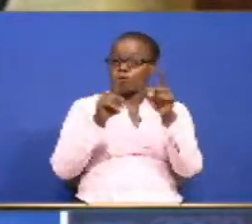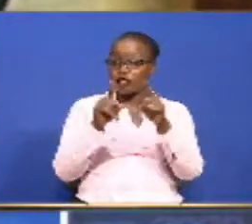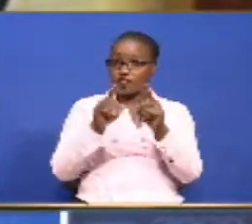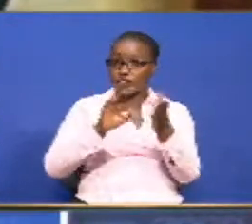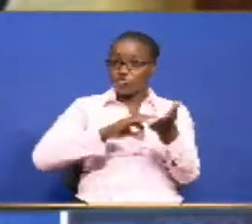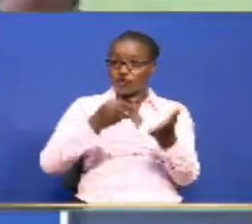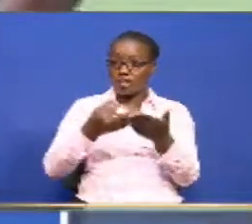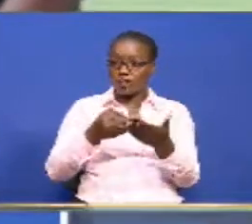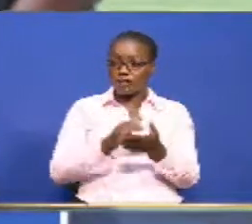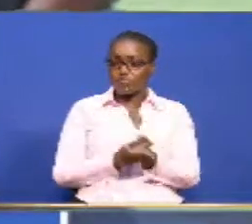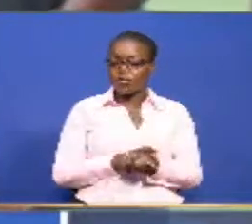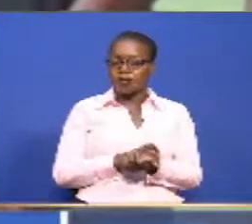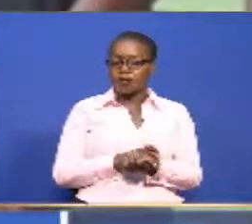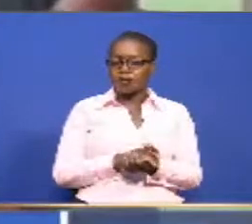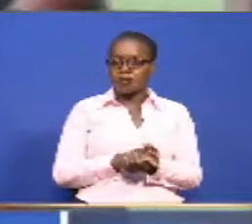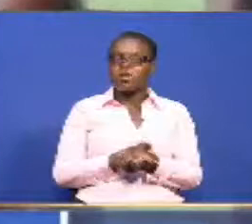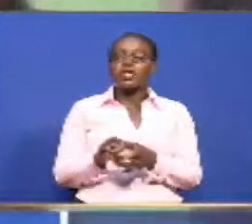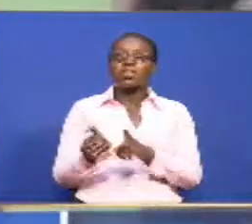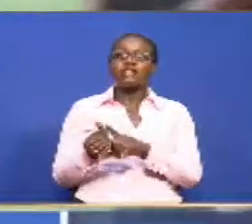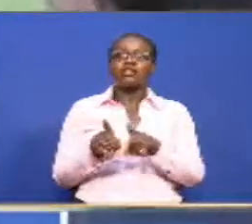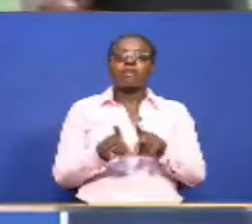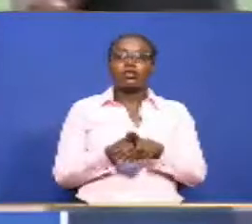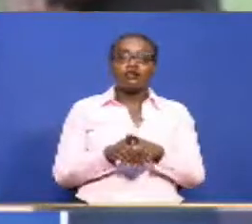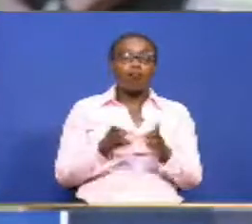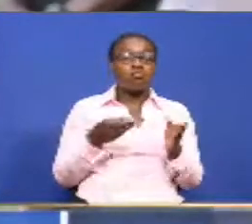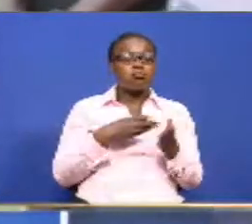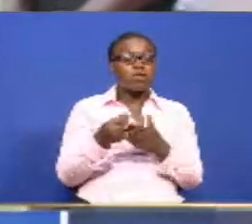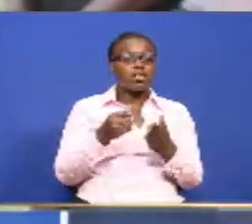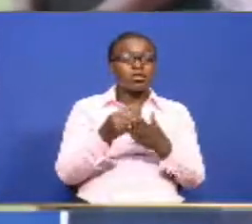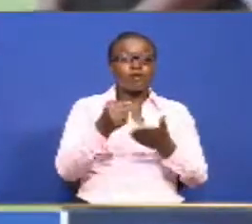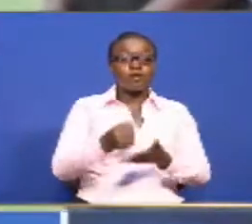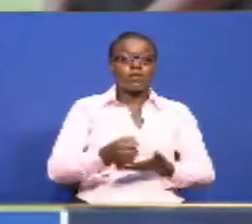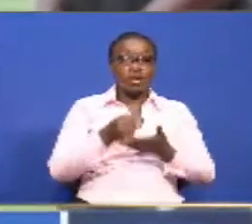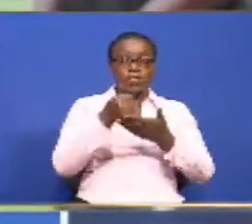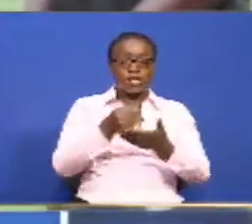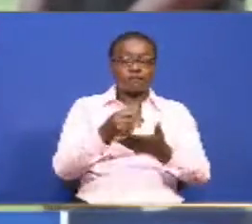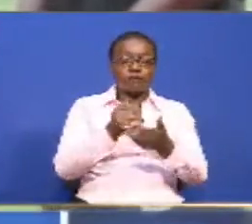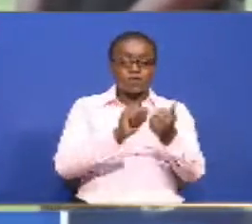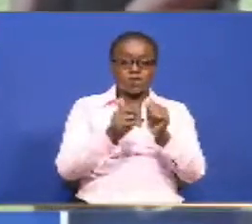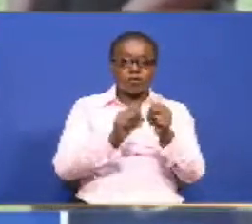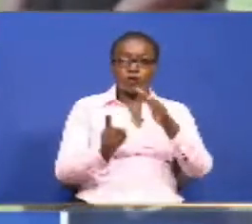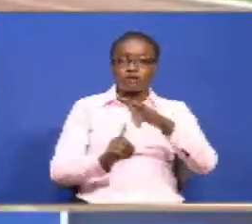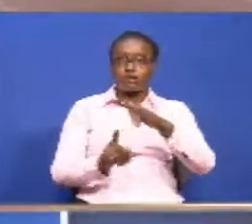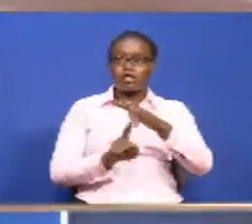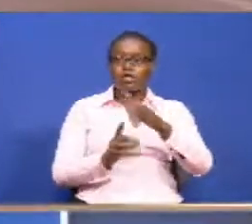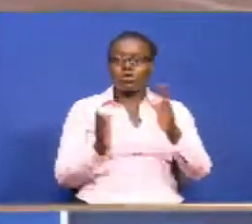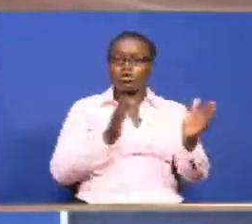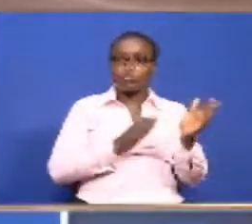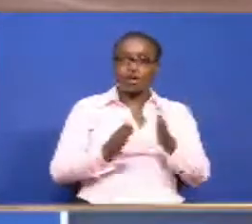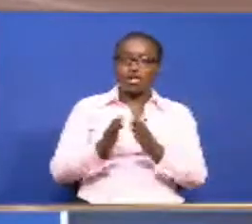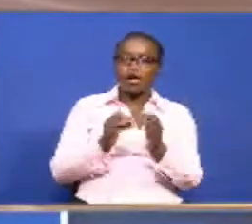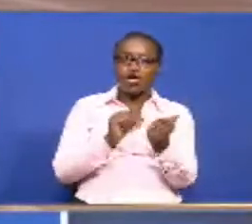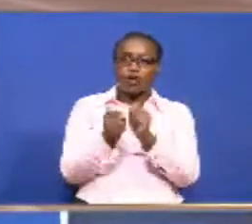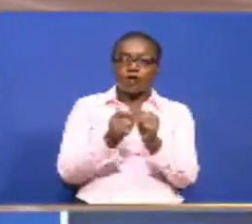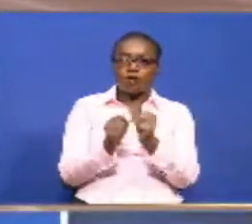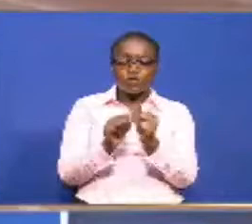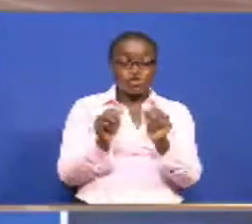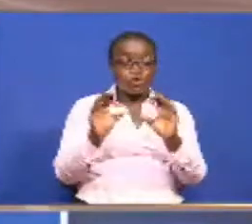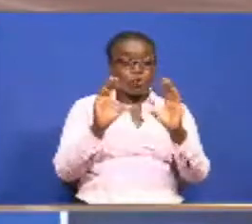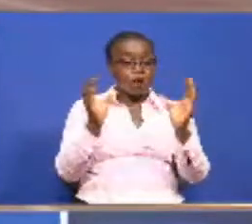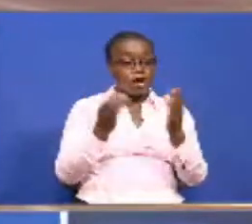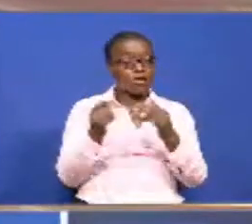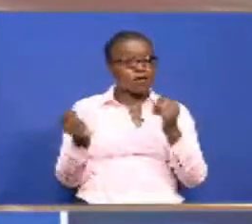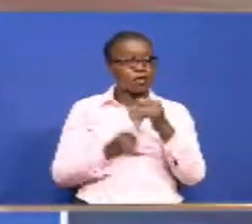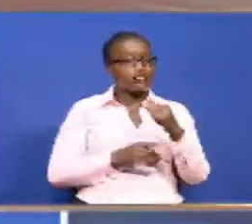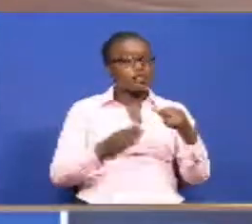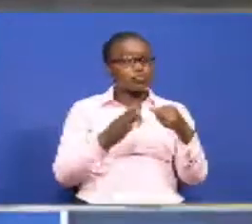Fund. Hata hivyo, fedha hizo zitasaidia wizara ya michezo kuandaa msururu wa mashindano ya dunia mwezi